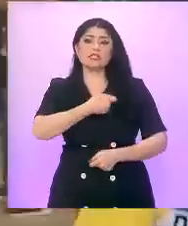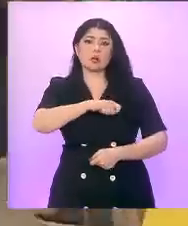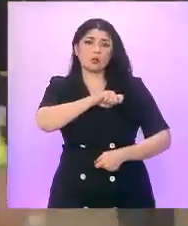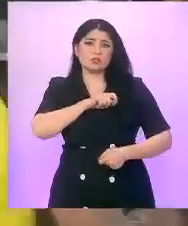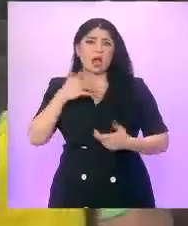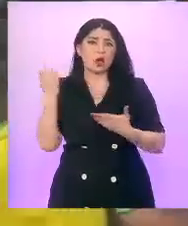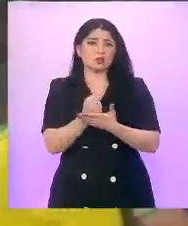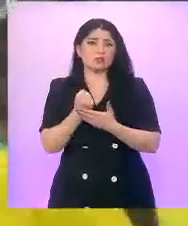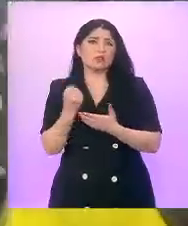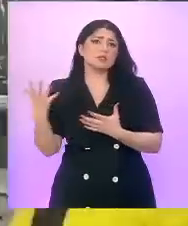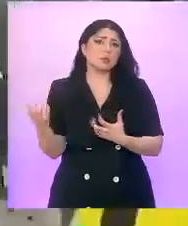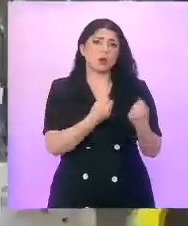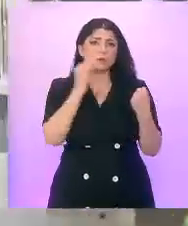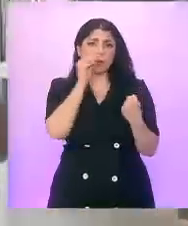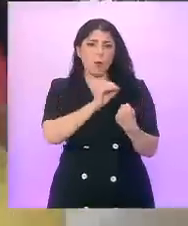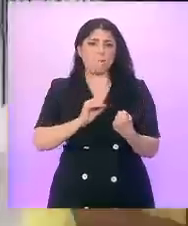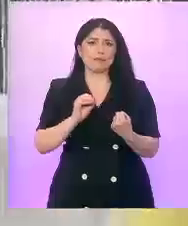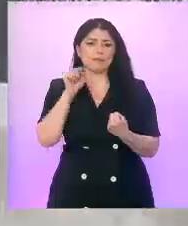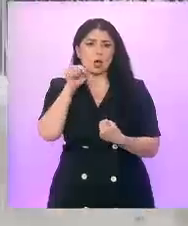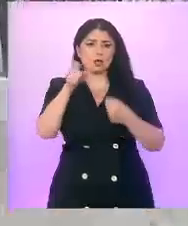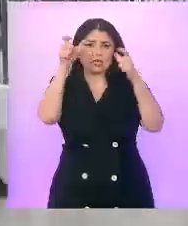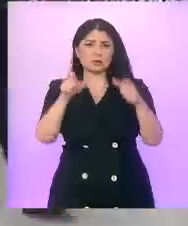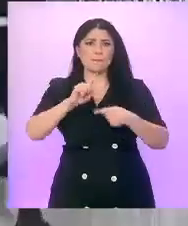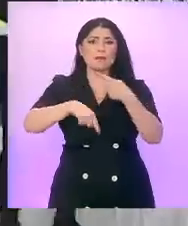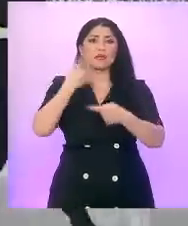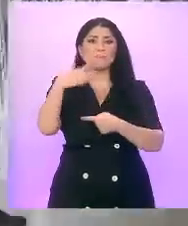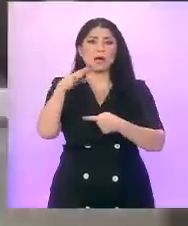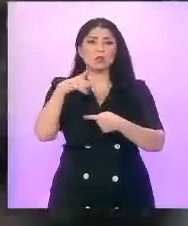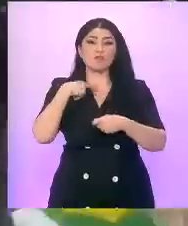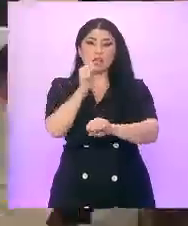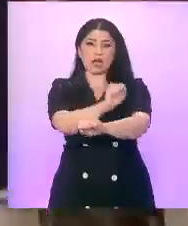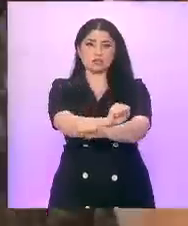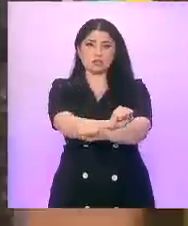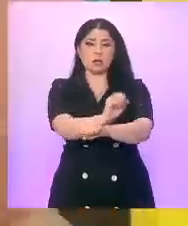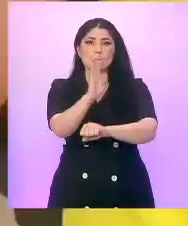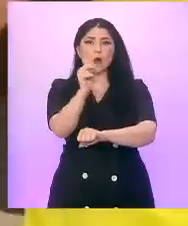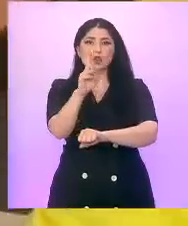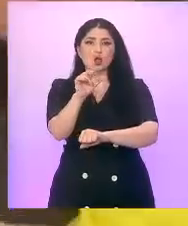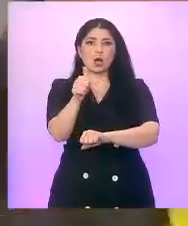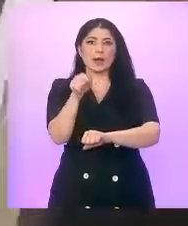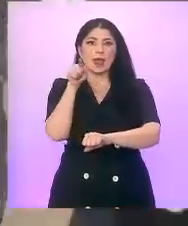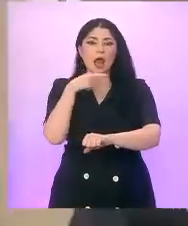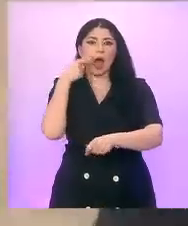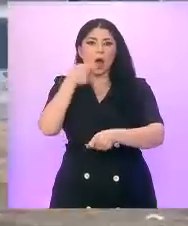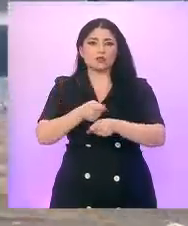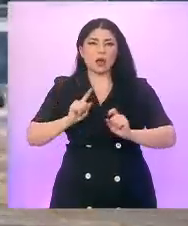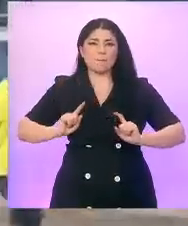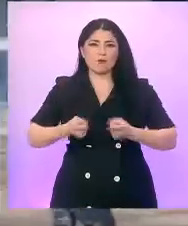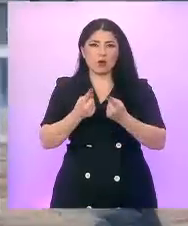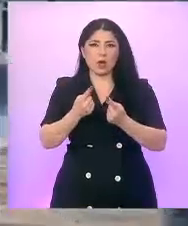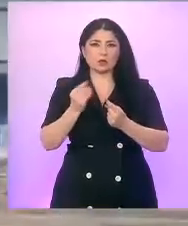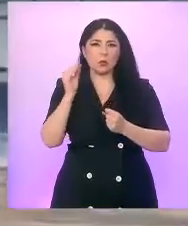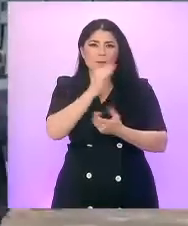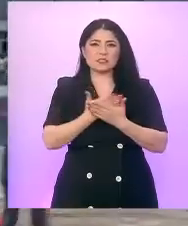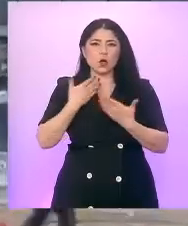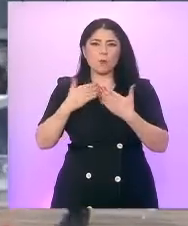reușit să-i scoată pe susținătorii lui Bolsonaro din clădiri. Peste 400 dintre ei au fost arestați. Bolsonaro însuși a acuzat că a incitat mulțimile